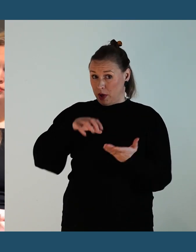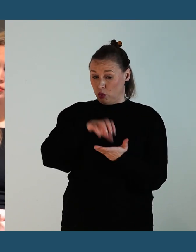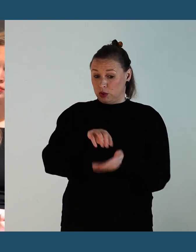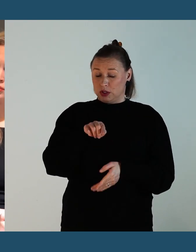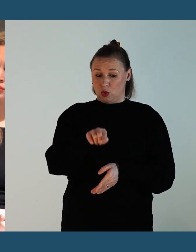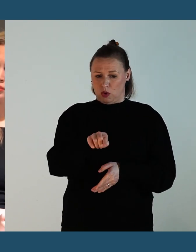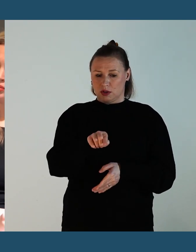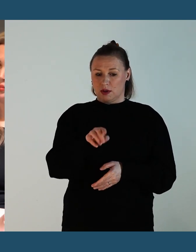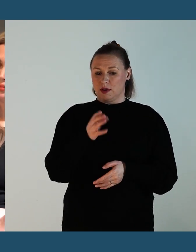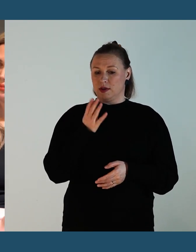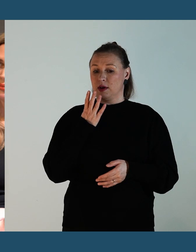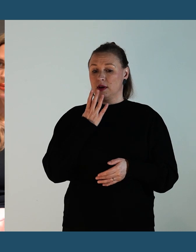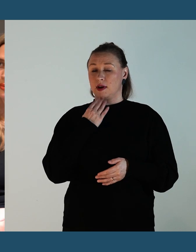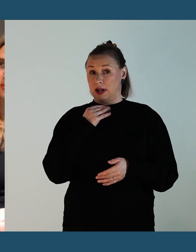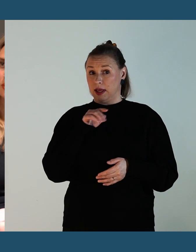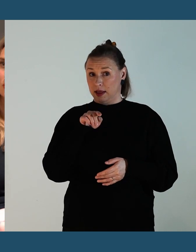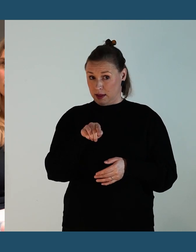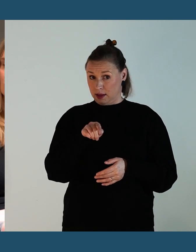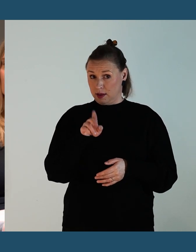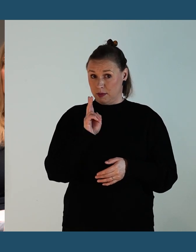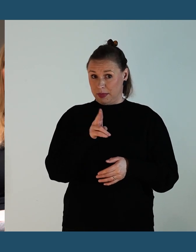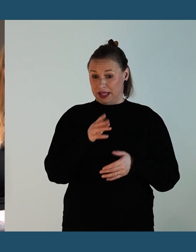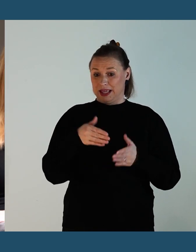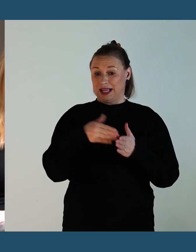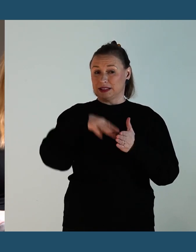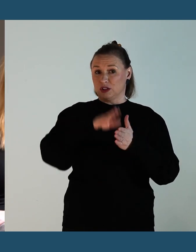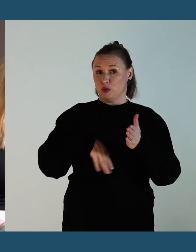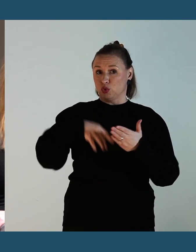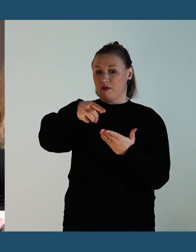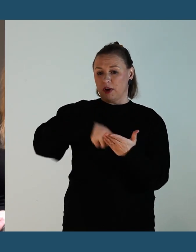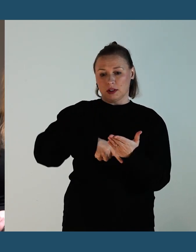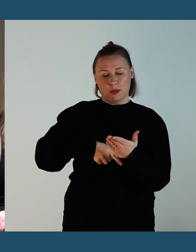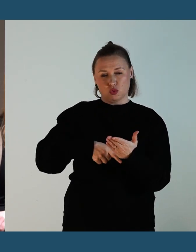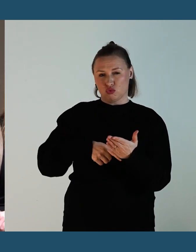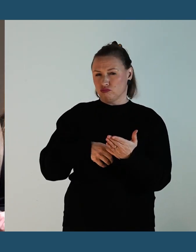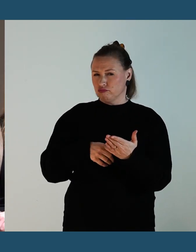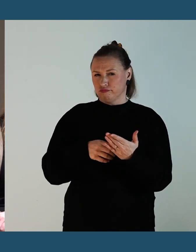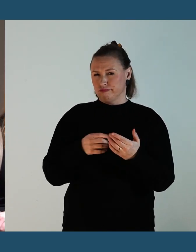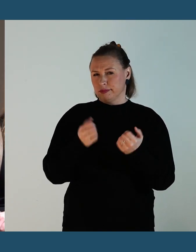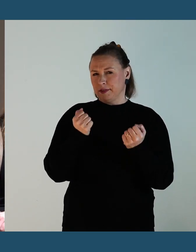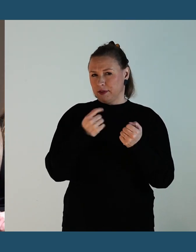kuin tämä esteettömyysvaatimus myöskin mitä suurimmassa määrin koskee.